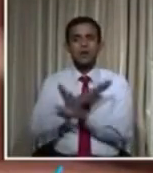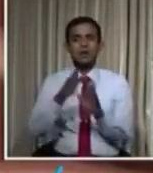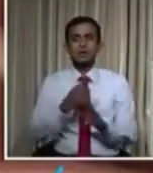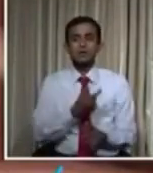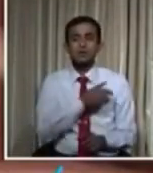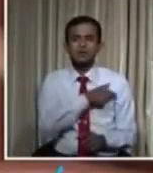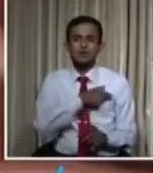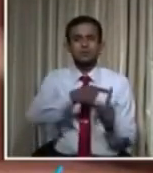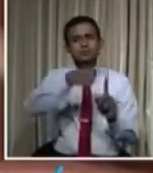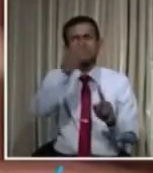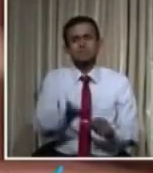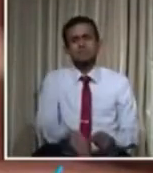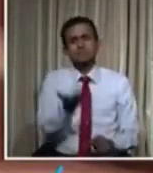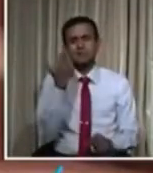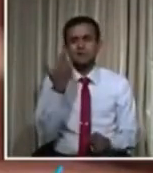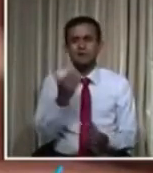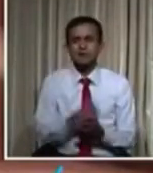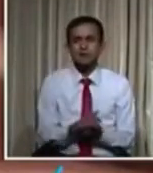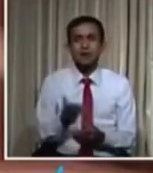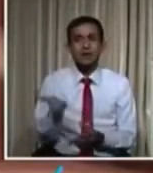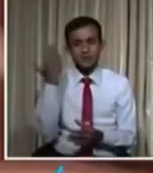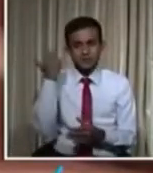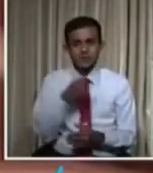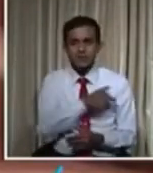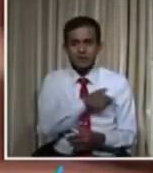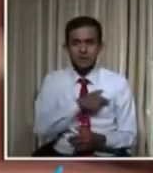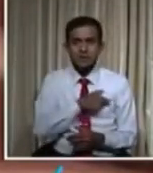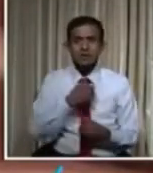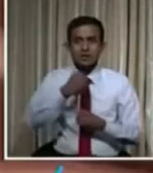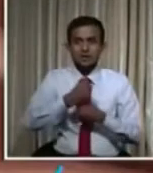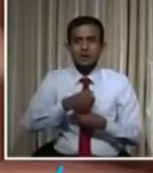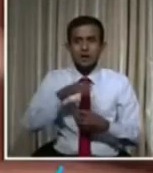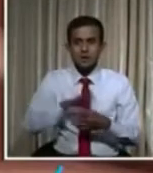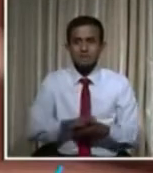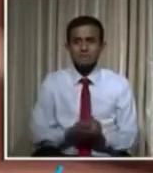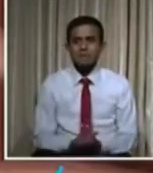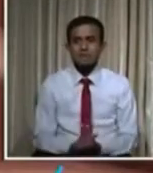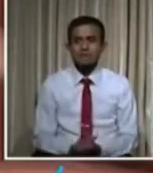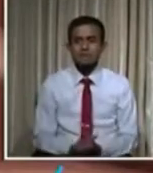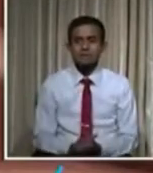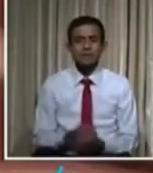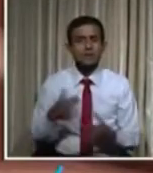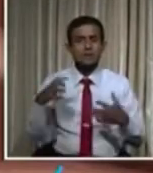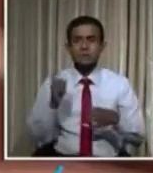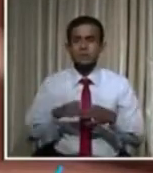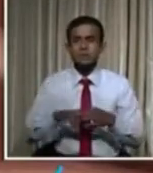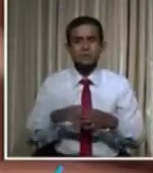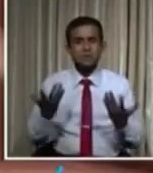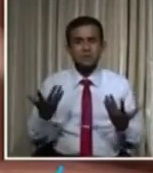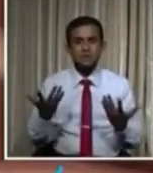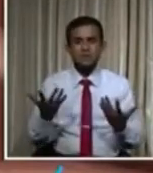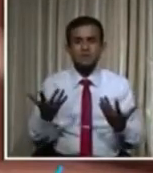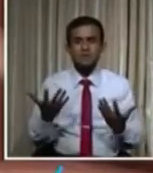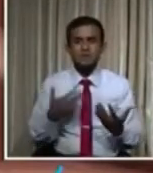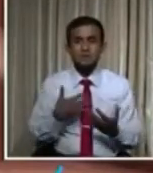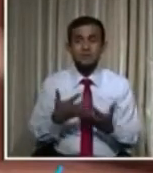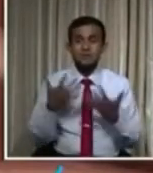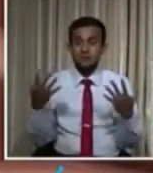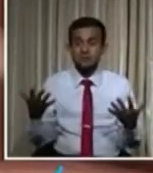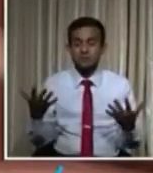තරම් තියෙනවානේ අපිත් ඒ ලොක්ක එකේ නායකත්වයෙන් යාණ්ඩුවේ ඉන්නේ ඒක නිසා ඒ ගැන කිසි ප්‍රශ්නයක් නැහැ ඒ නිසා මීට